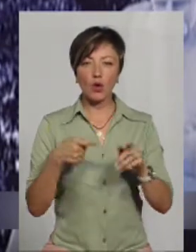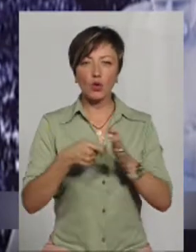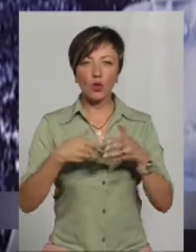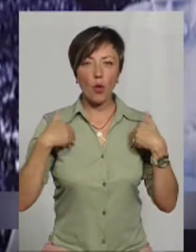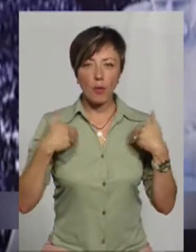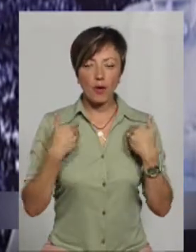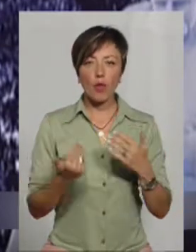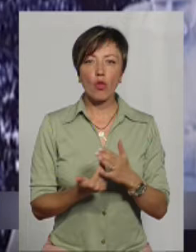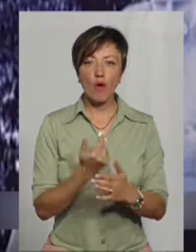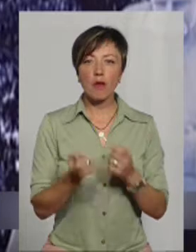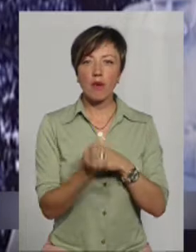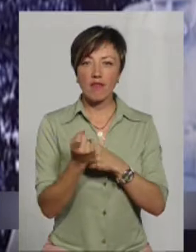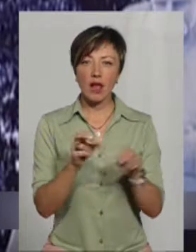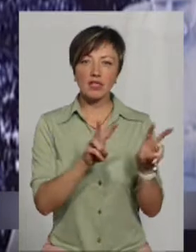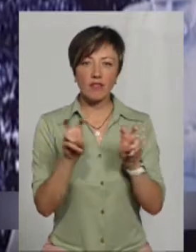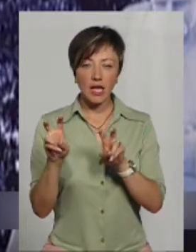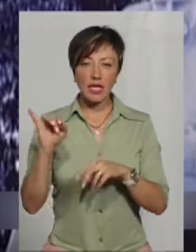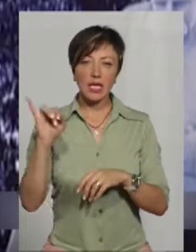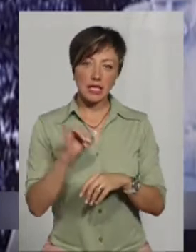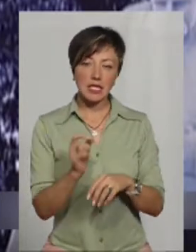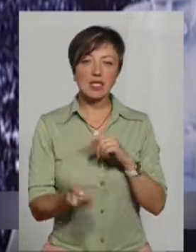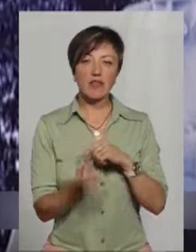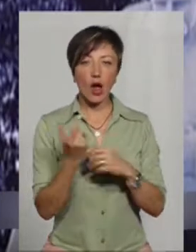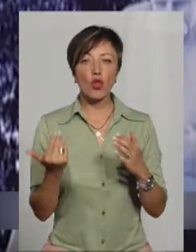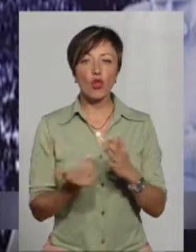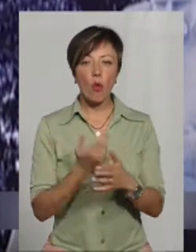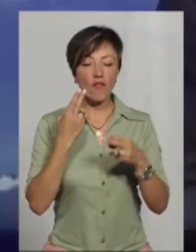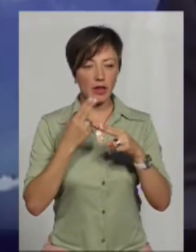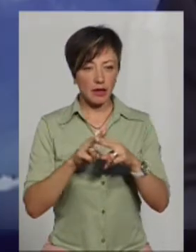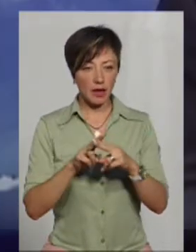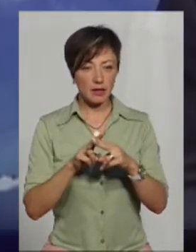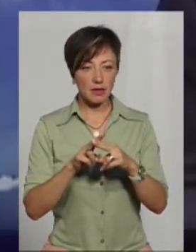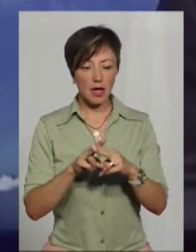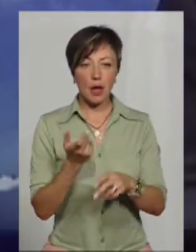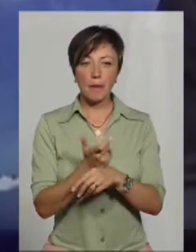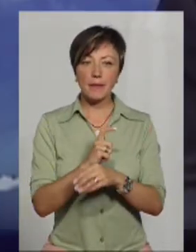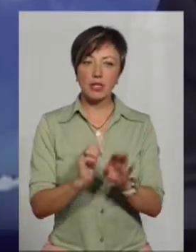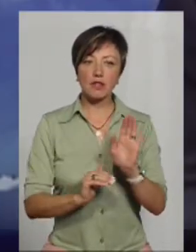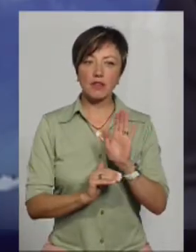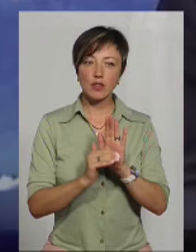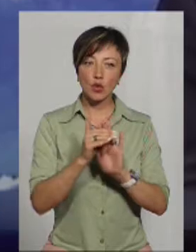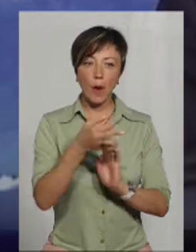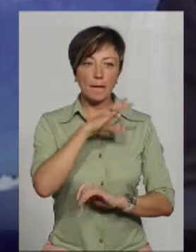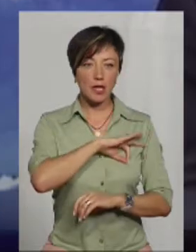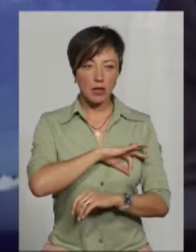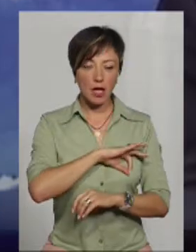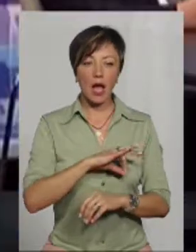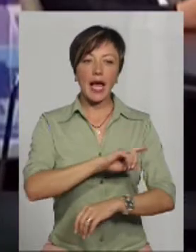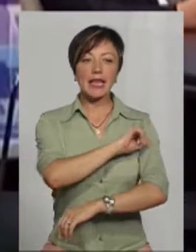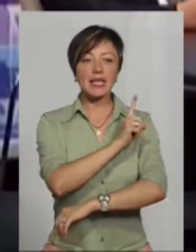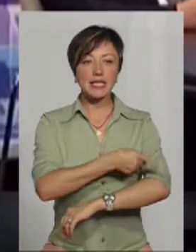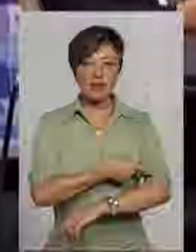нові появлялися види, і з'являлася нова техніка, більш високопродуктивна. пішло